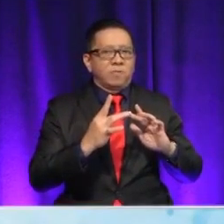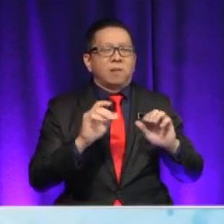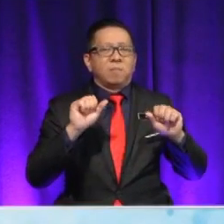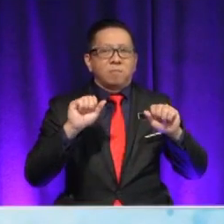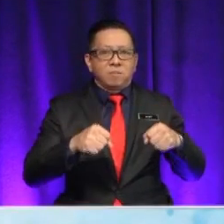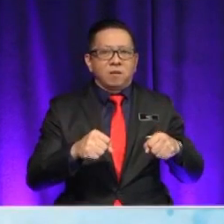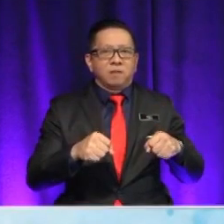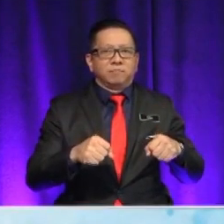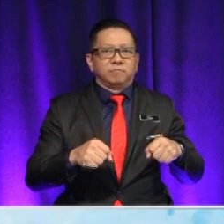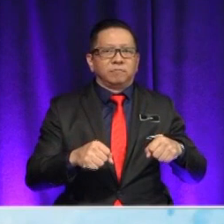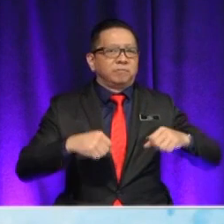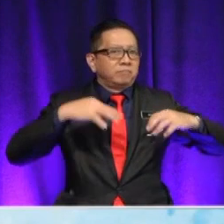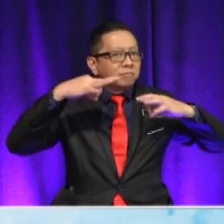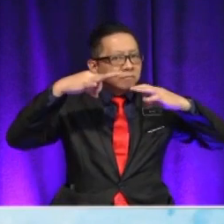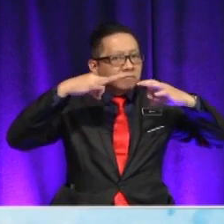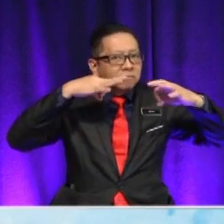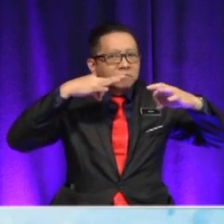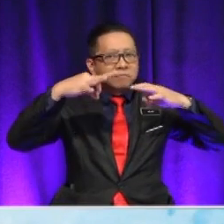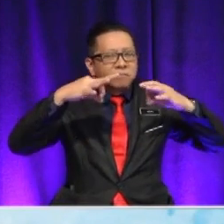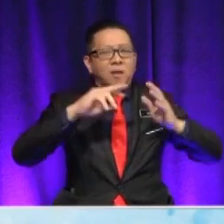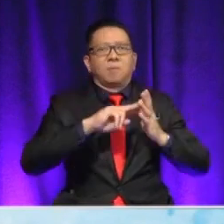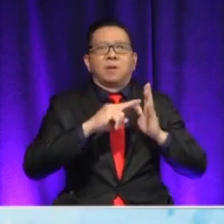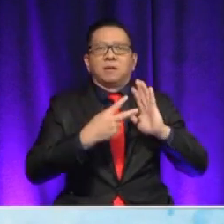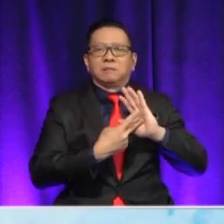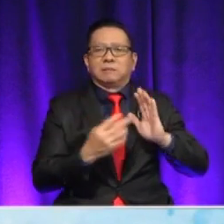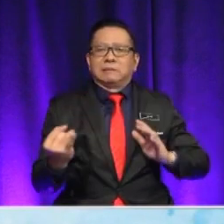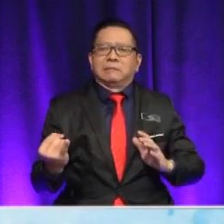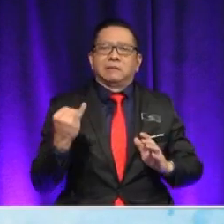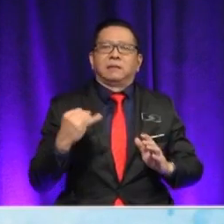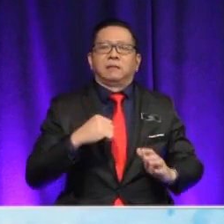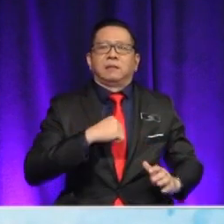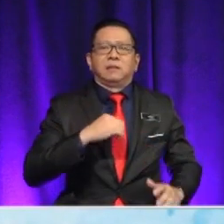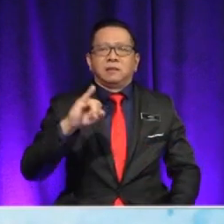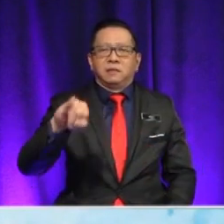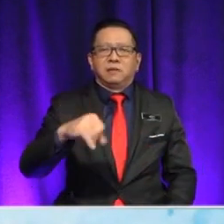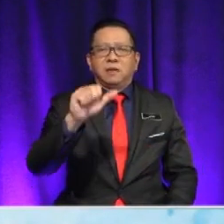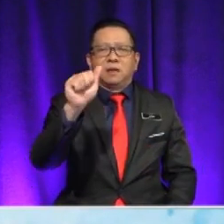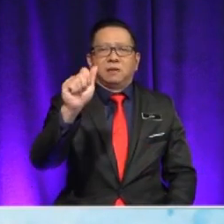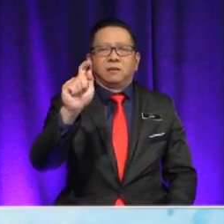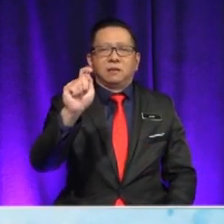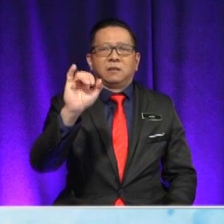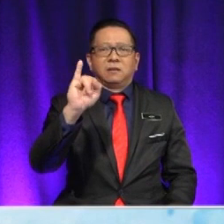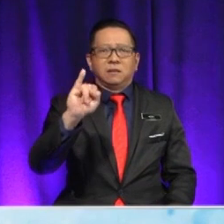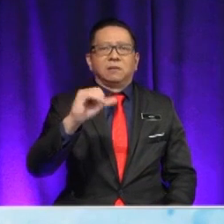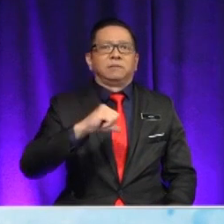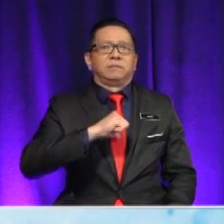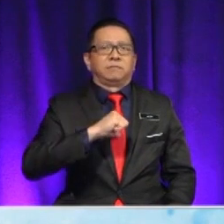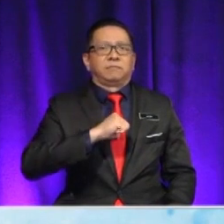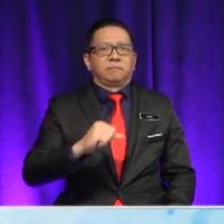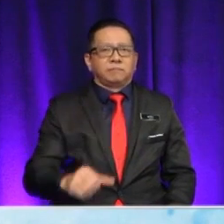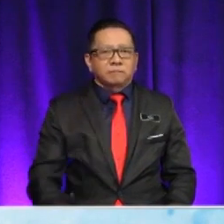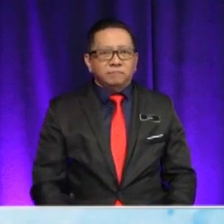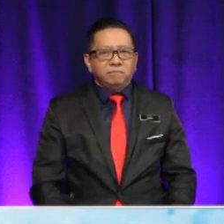tak terangkan? Siapa boleh terangkan apakah maksud jati diri? Sebenarnya jati diri ni bagaimana?